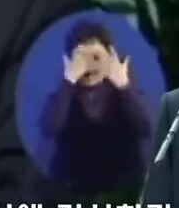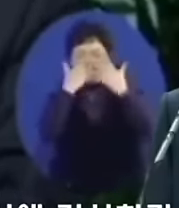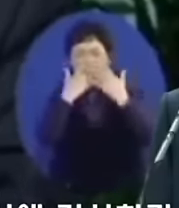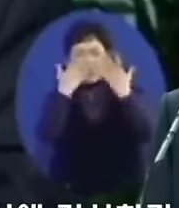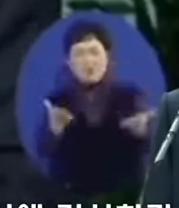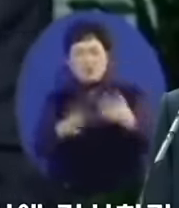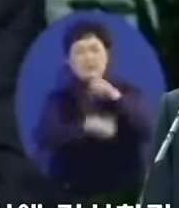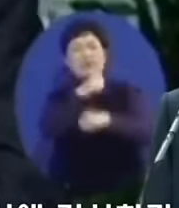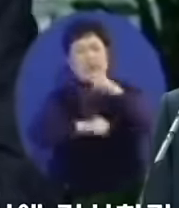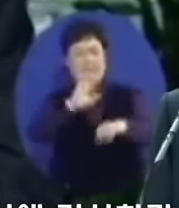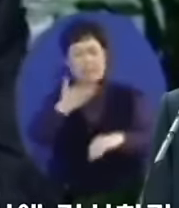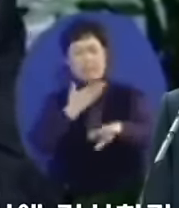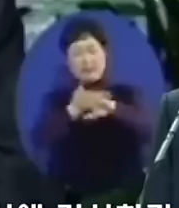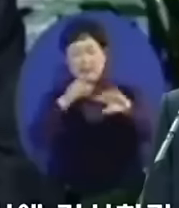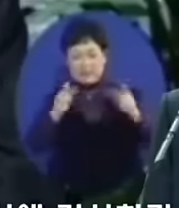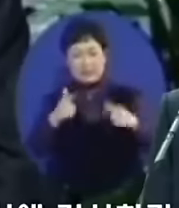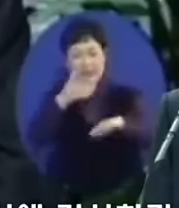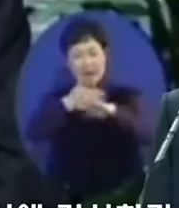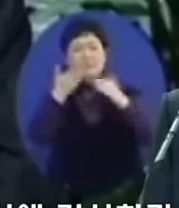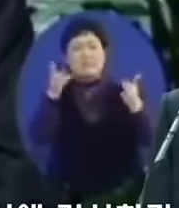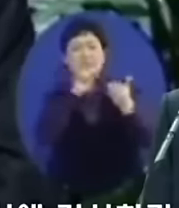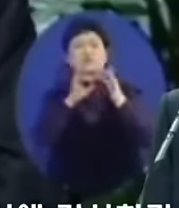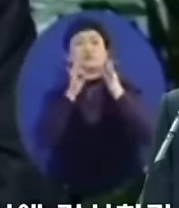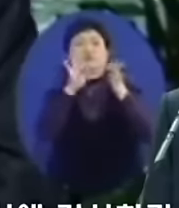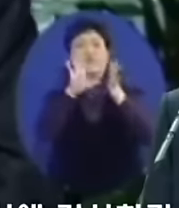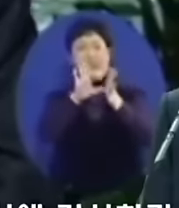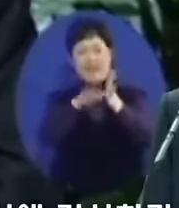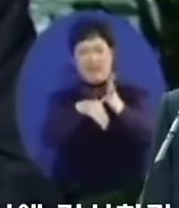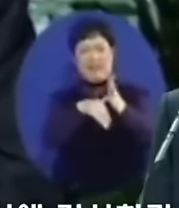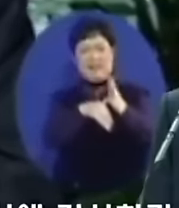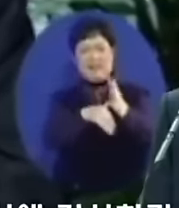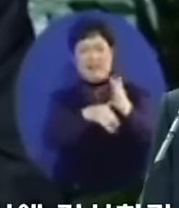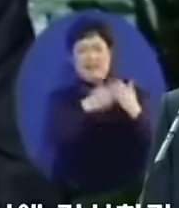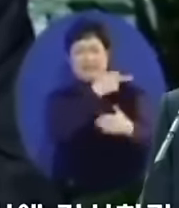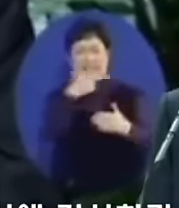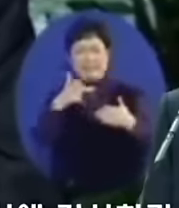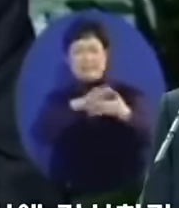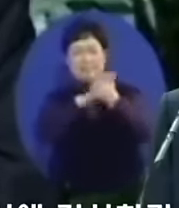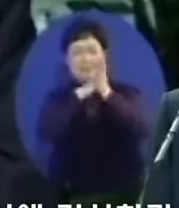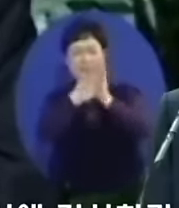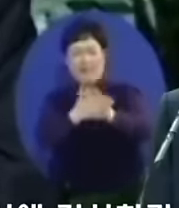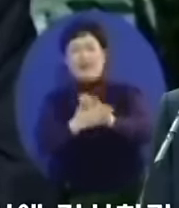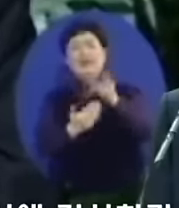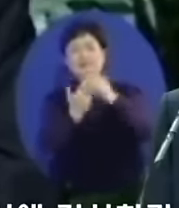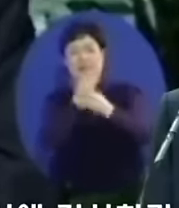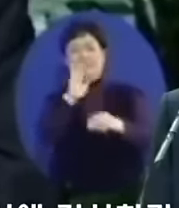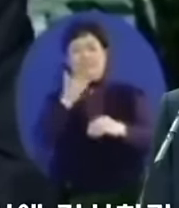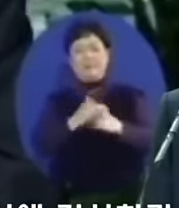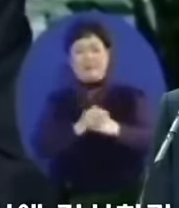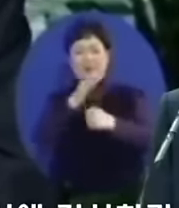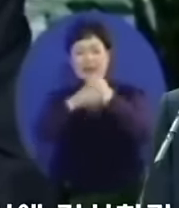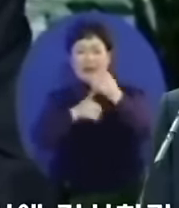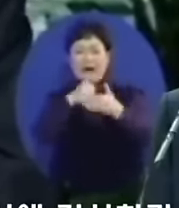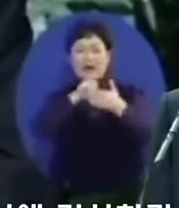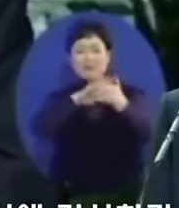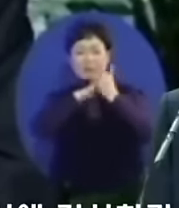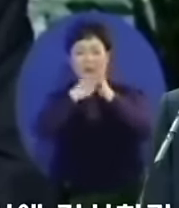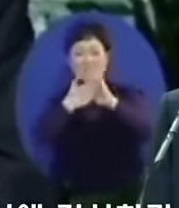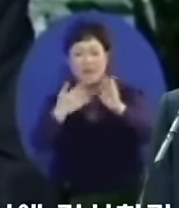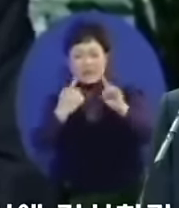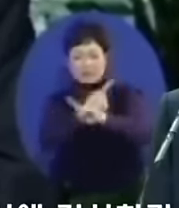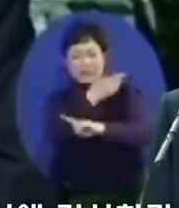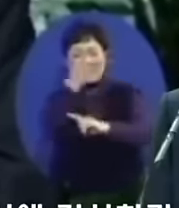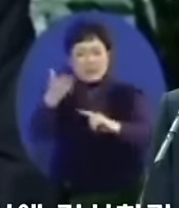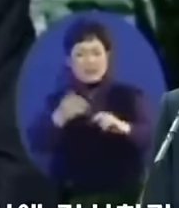다른 것이 아닙니다. 감사하고 찬양할 때 이런 큰 변동이 다가오게 되는 것입니다. 하나님의 변화는